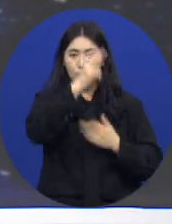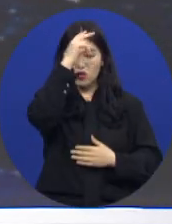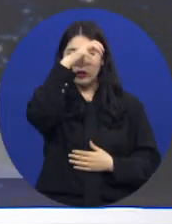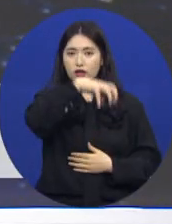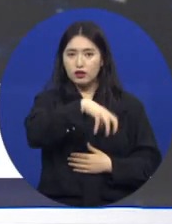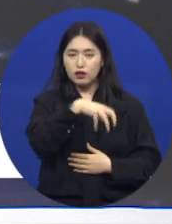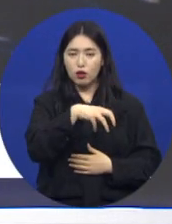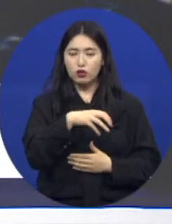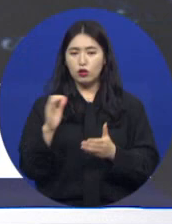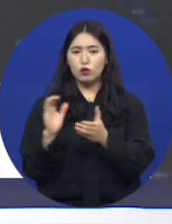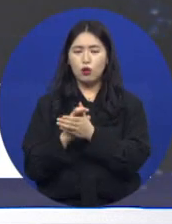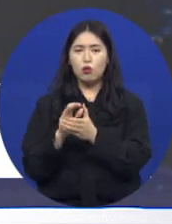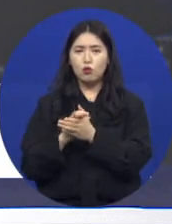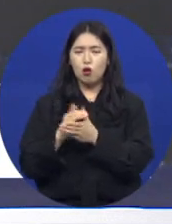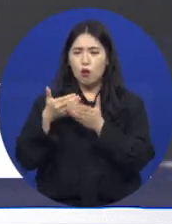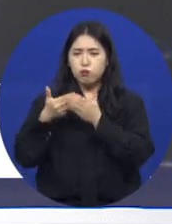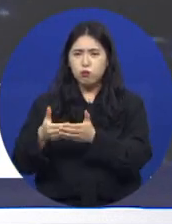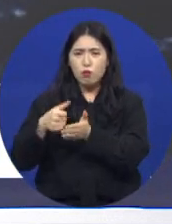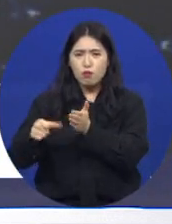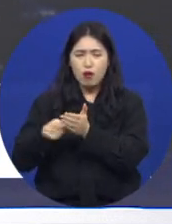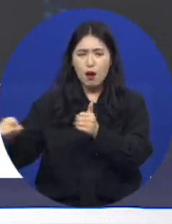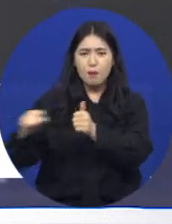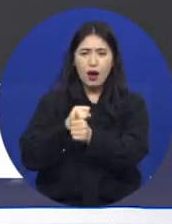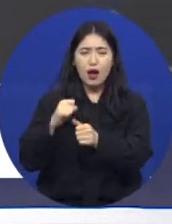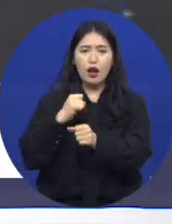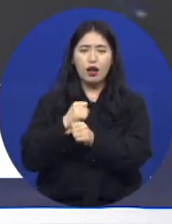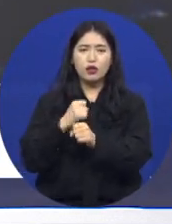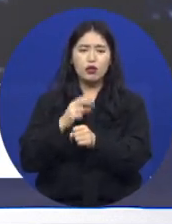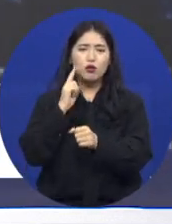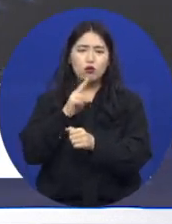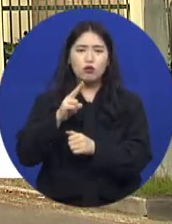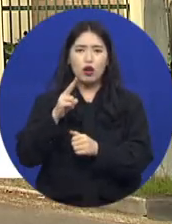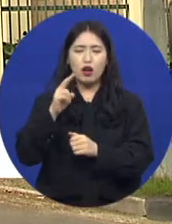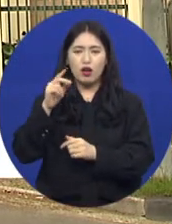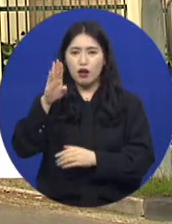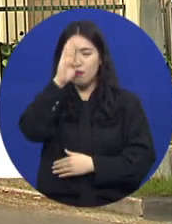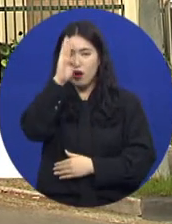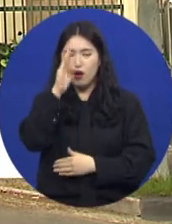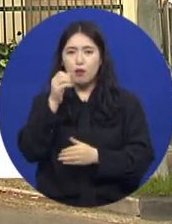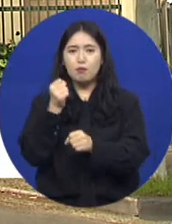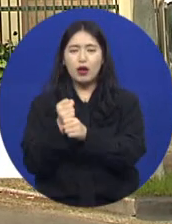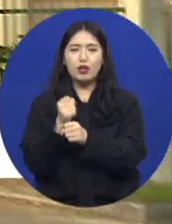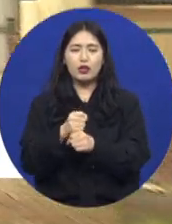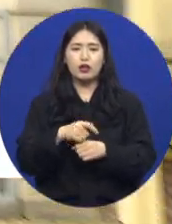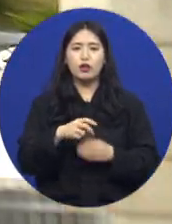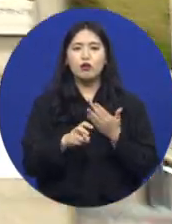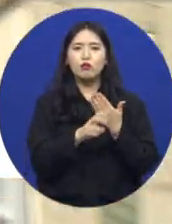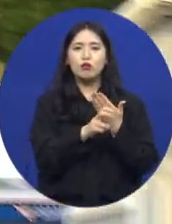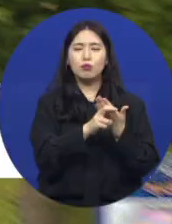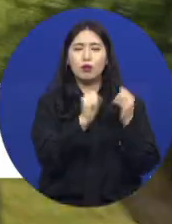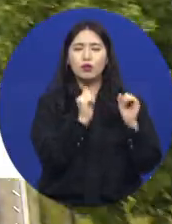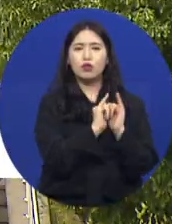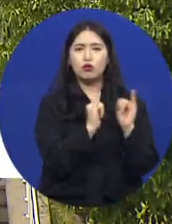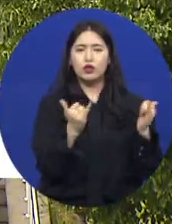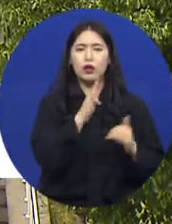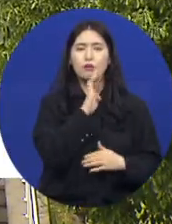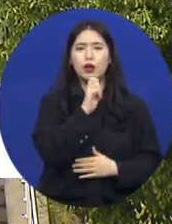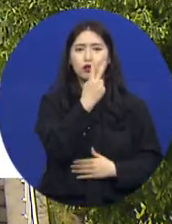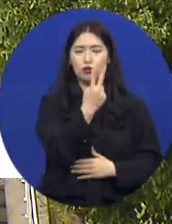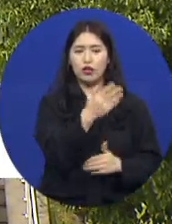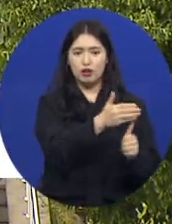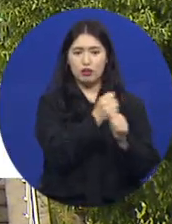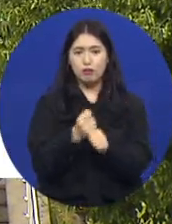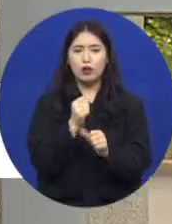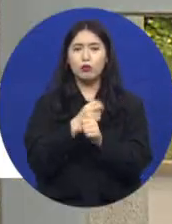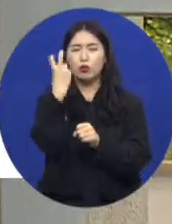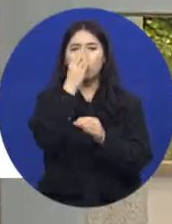서귀포경찰서는 동료를 둔기로 때려 중태에 빠뜨린 혐의로 중국 국적의 불법 체류자 42살 A씨를 붙잡아 조사하고